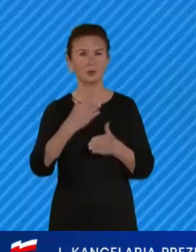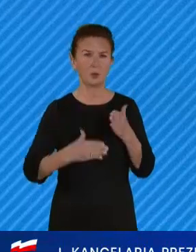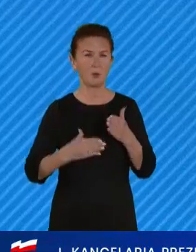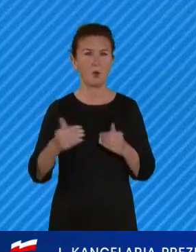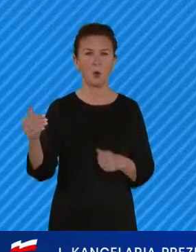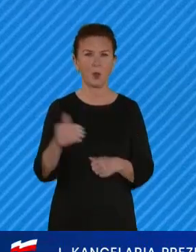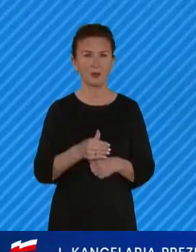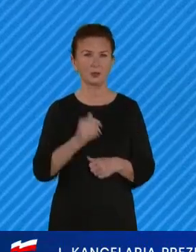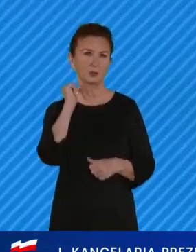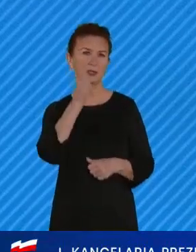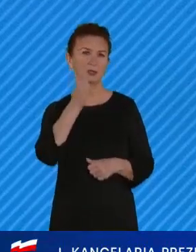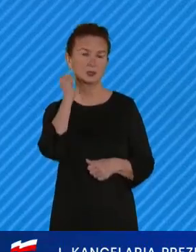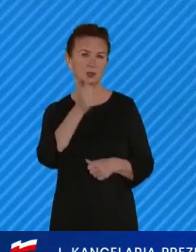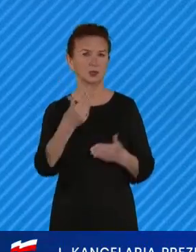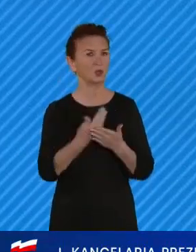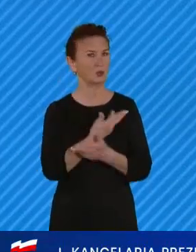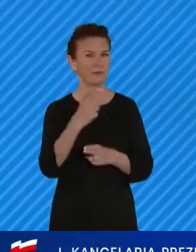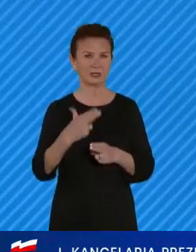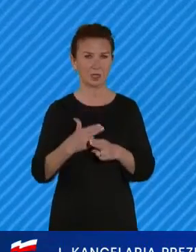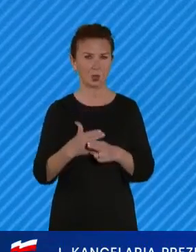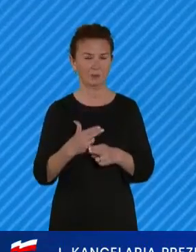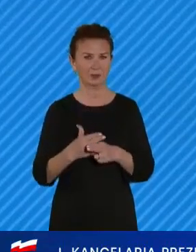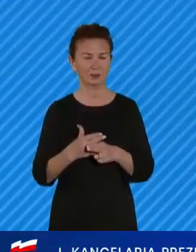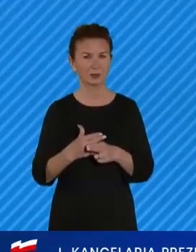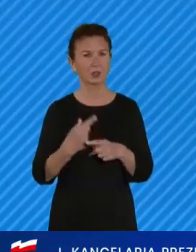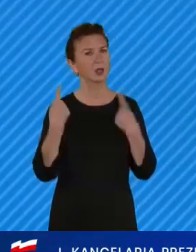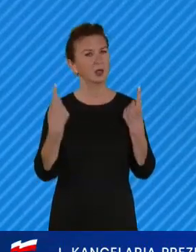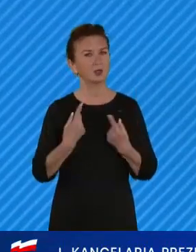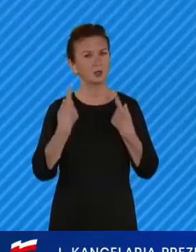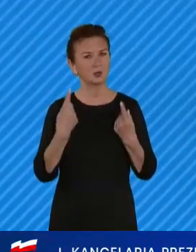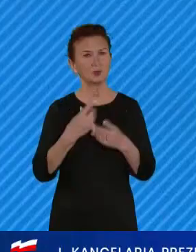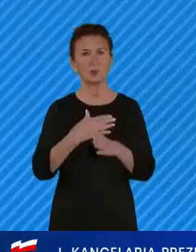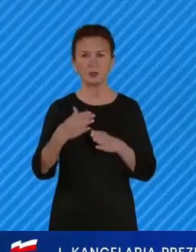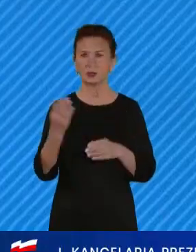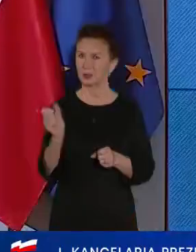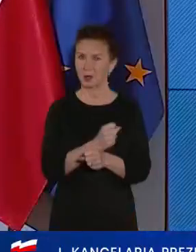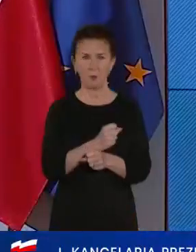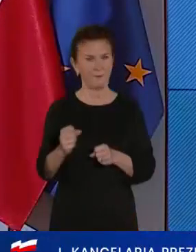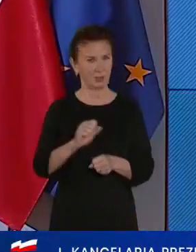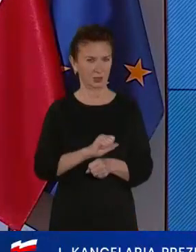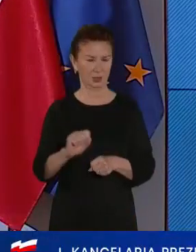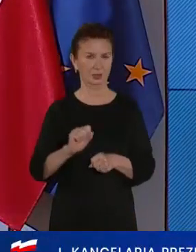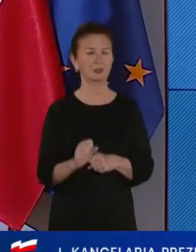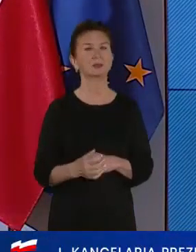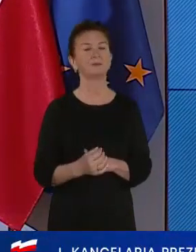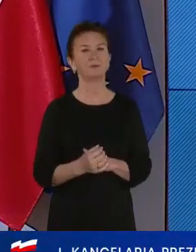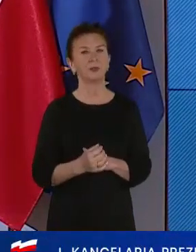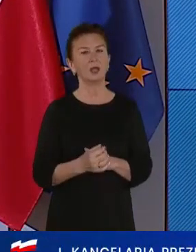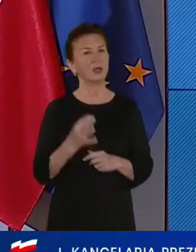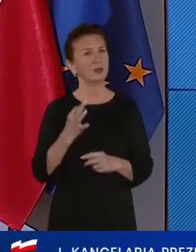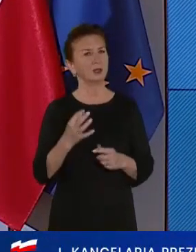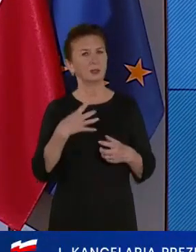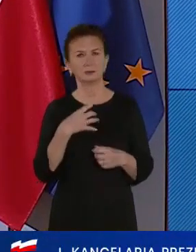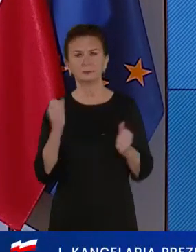22,5 tysiąca dziennie. A więc sytuacja nadal jest bardzo, bardzo poważna. Z zatrwożeniem